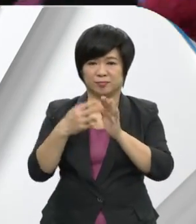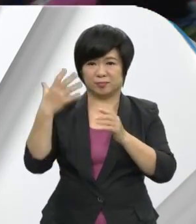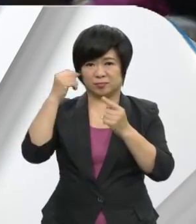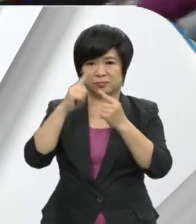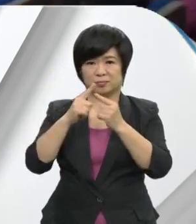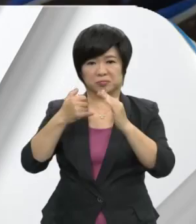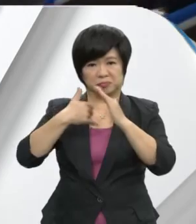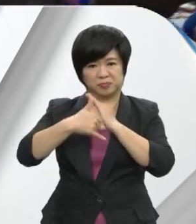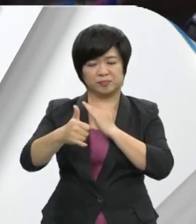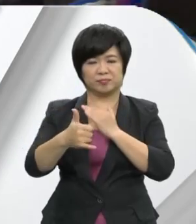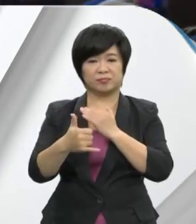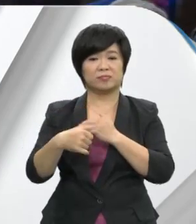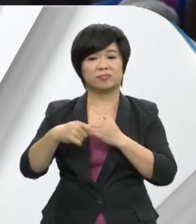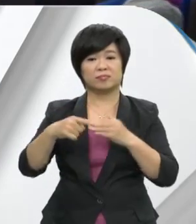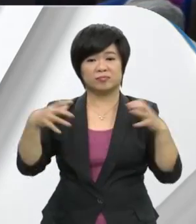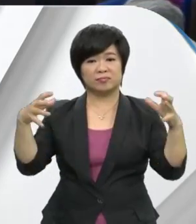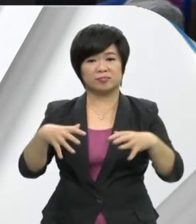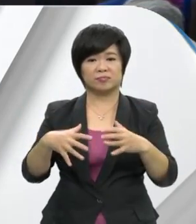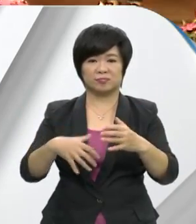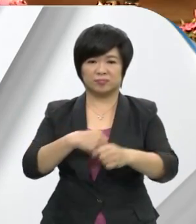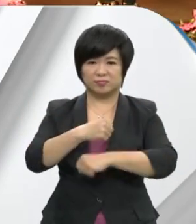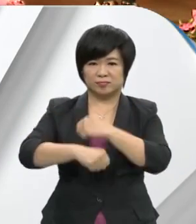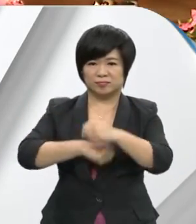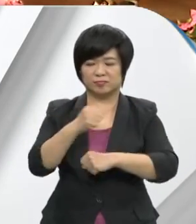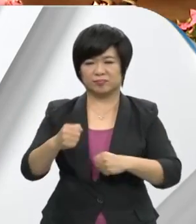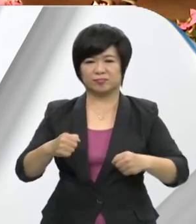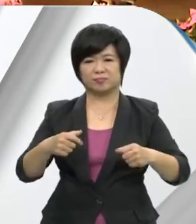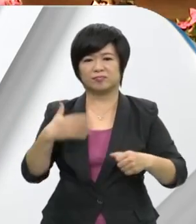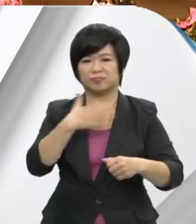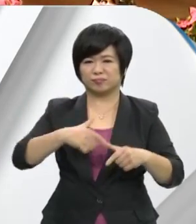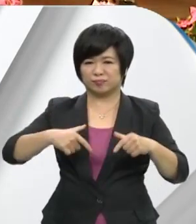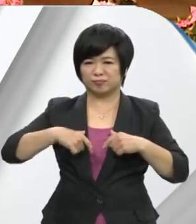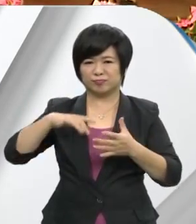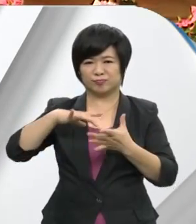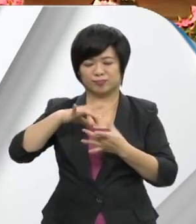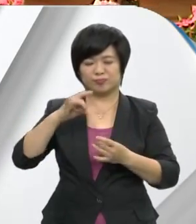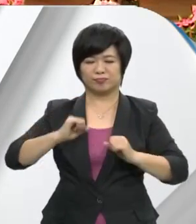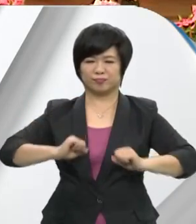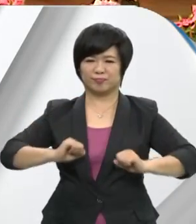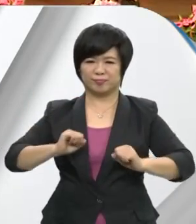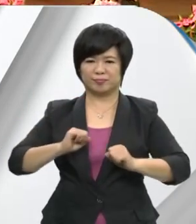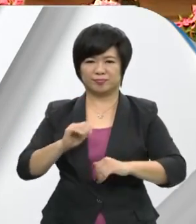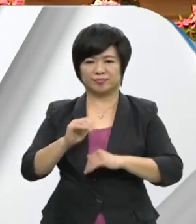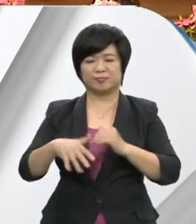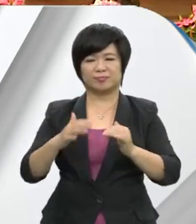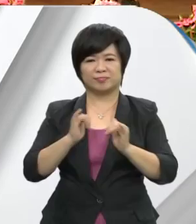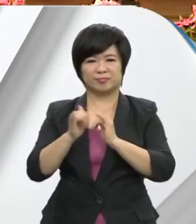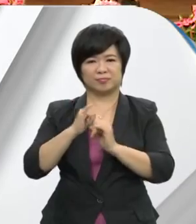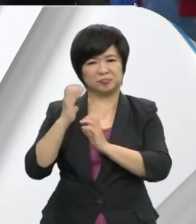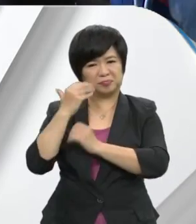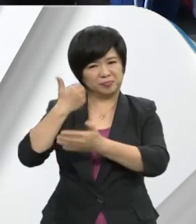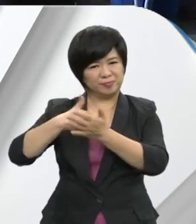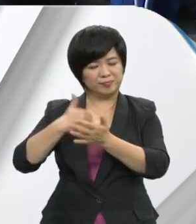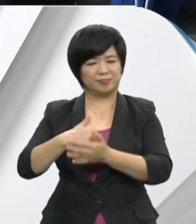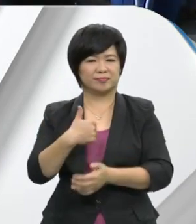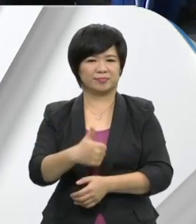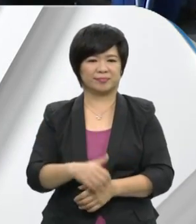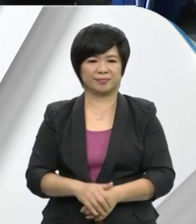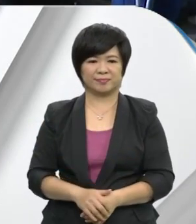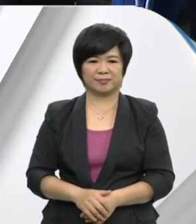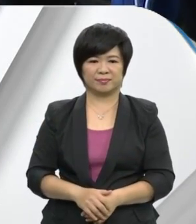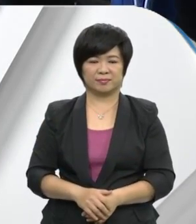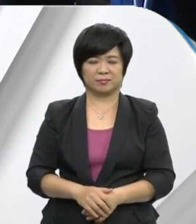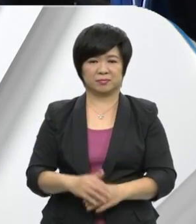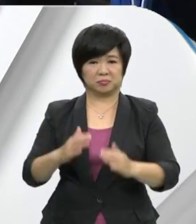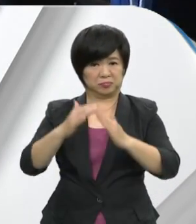行出来参加活动，更加新心灵，为更加空间，未使感受社会成本、家庭生活更加热闹。 要走出户外，